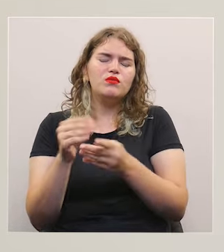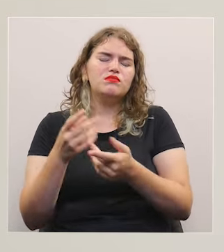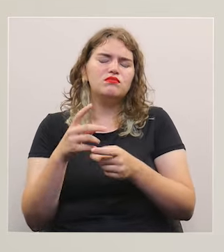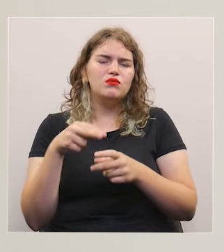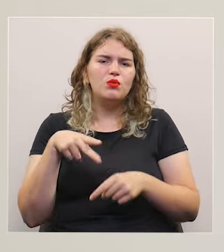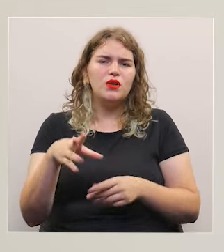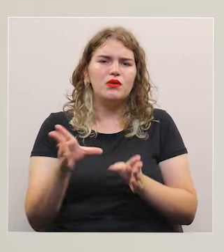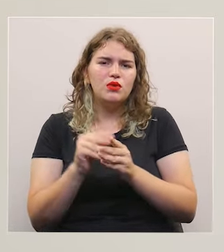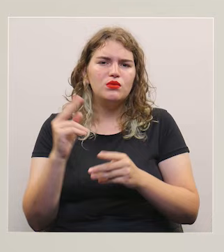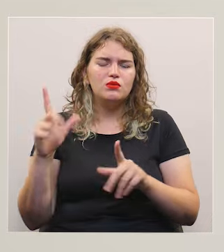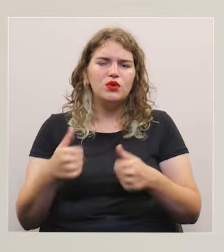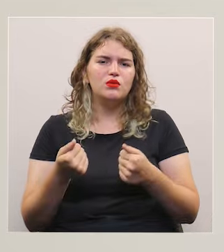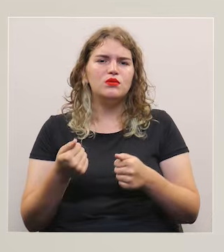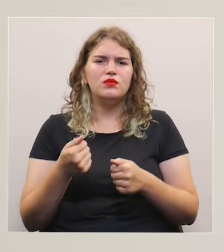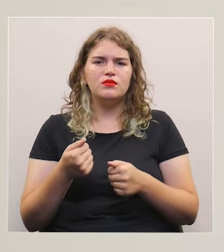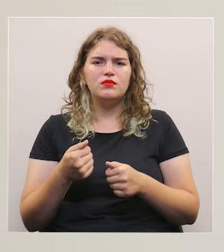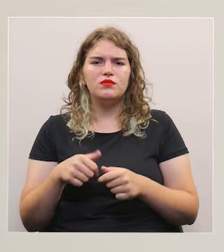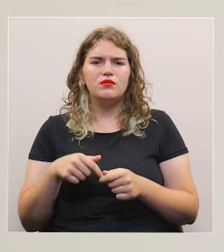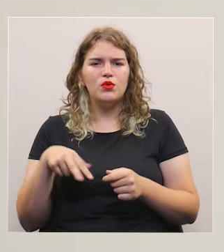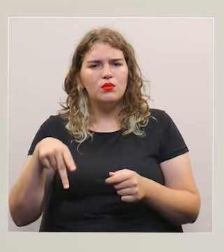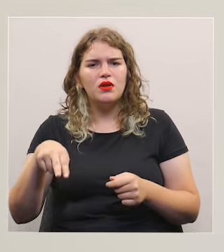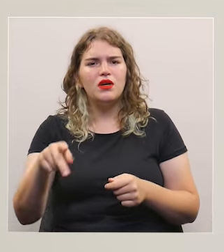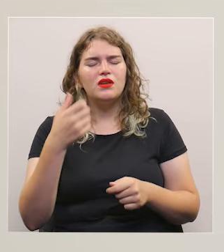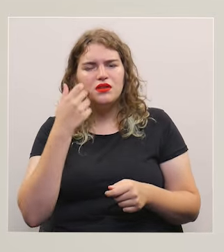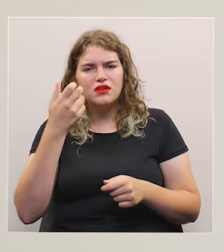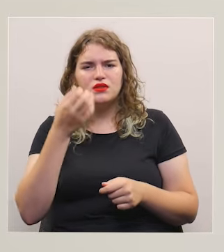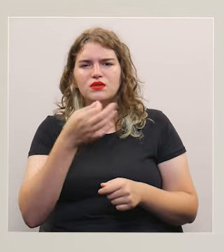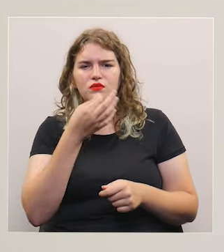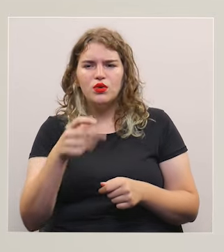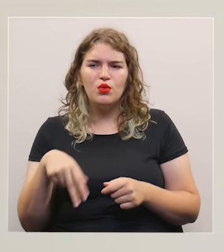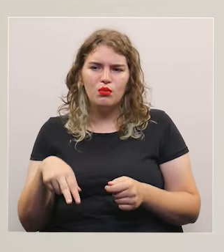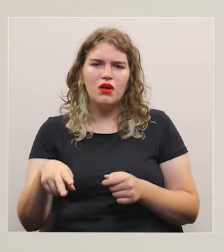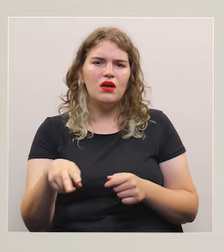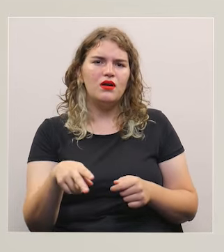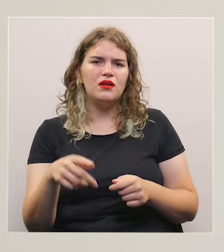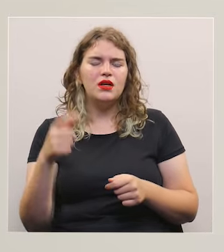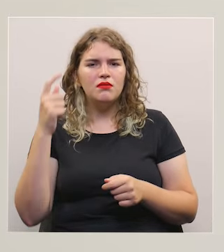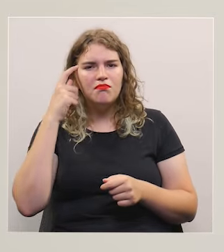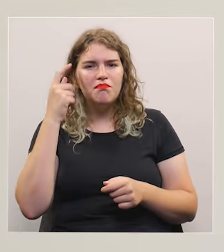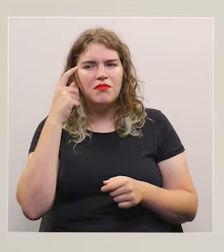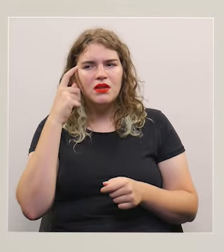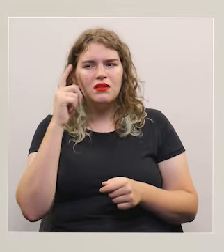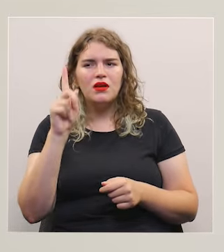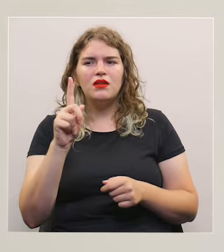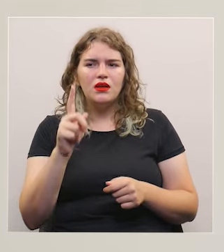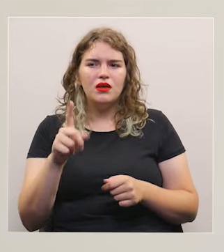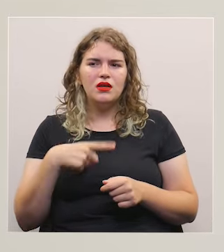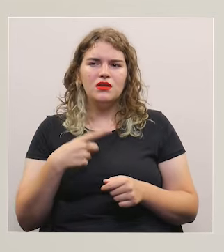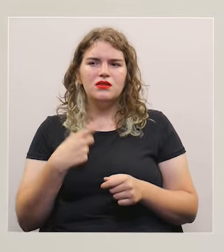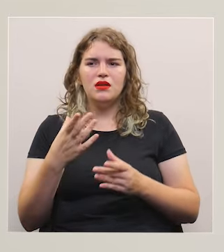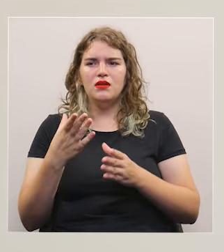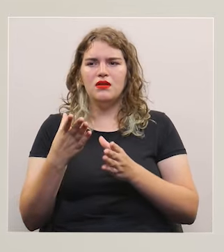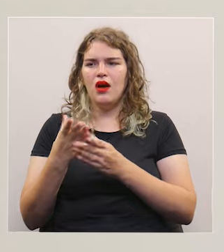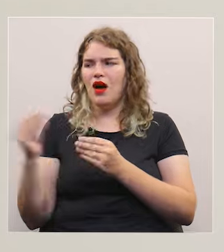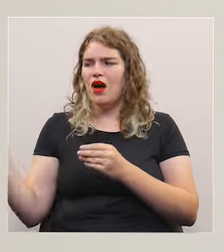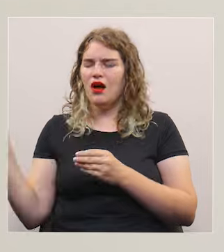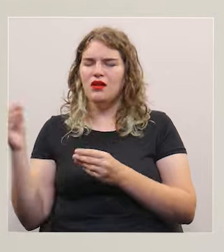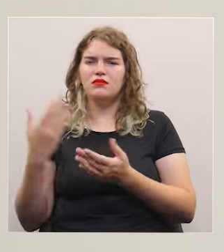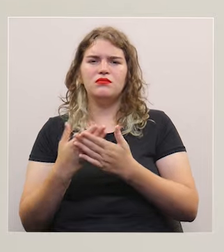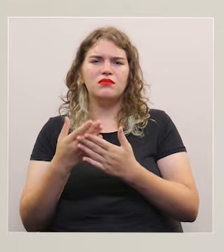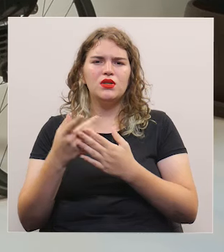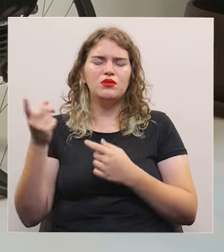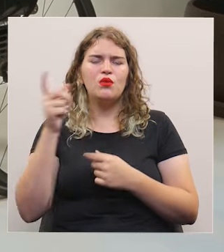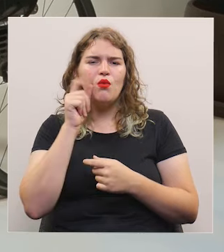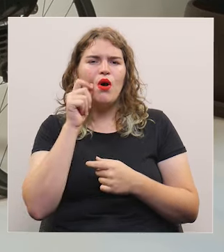Domnul? De umblare, vezi, folosește așa termen și când zici umblare, în mintea ta e cu totul altceva decât ce în mintea